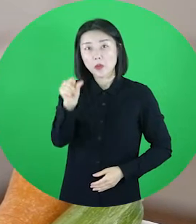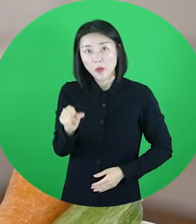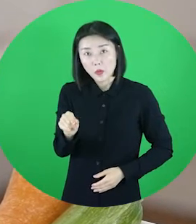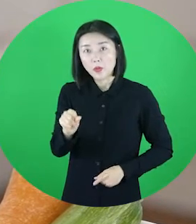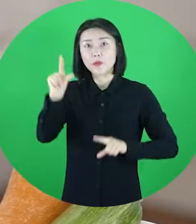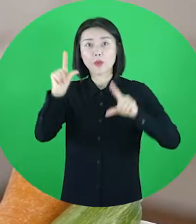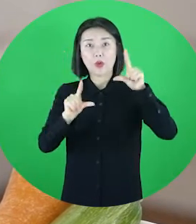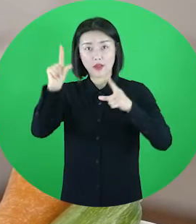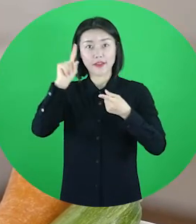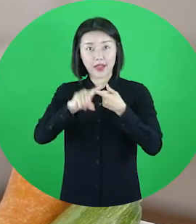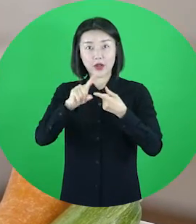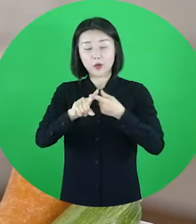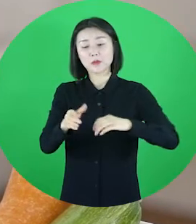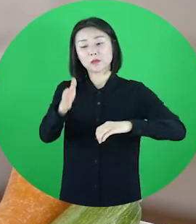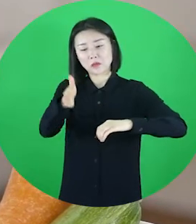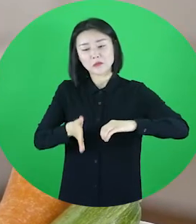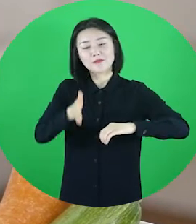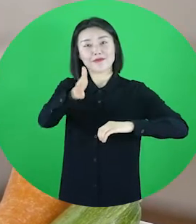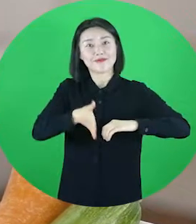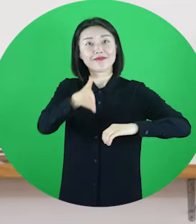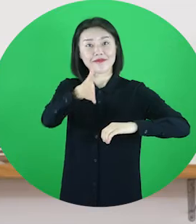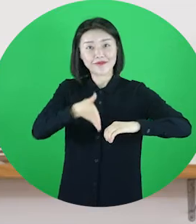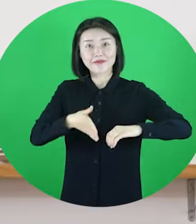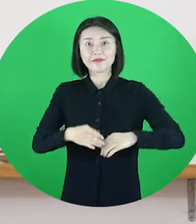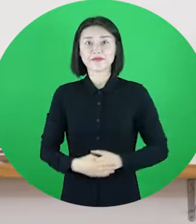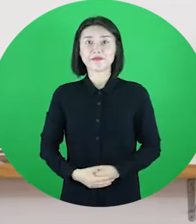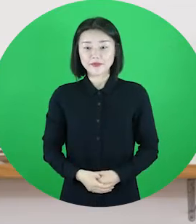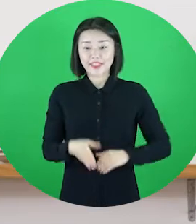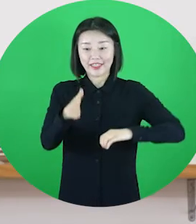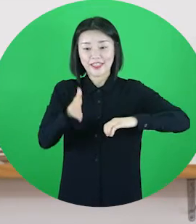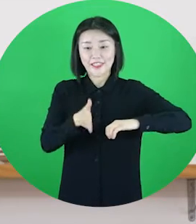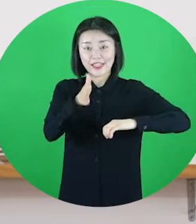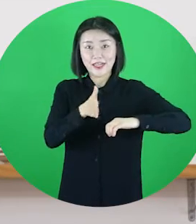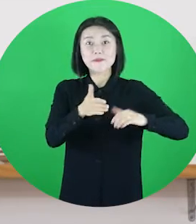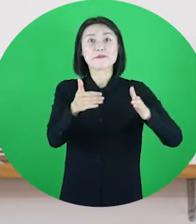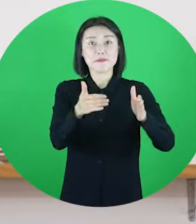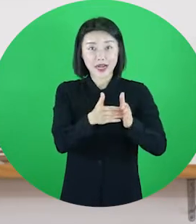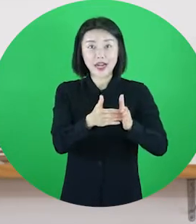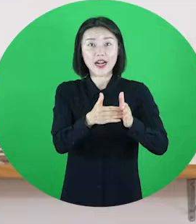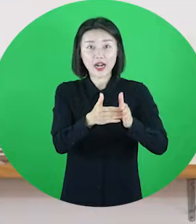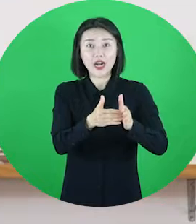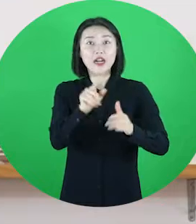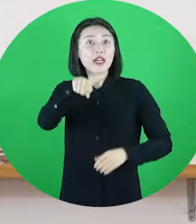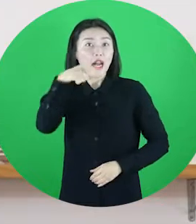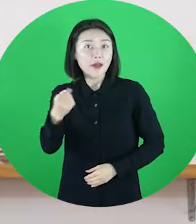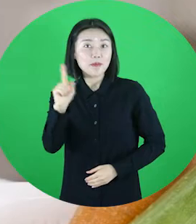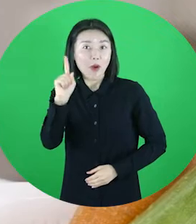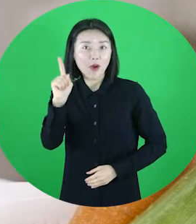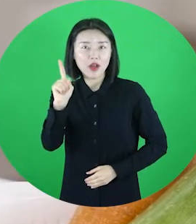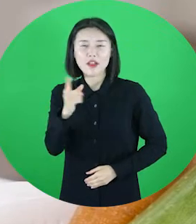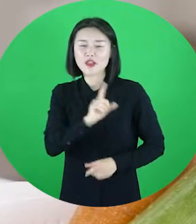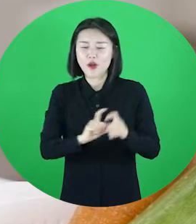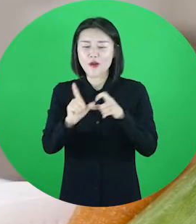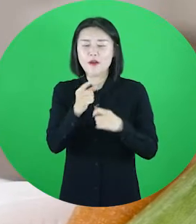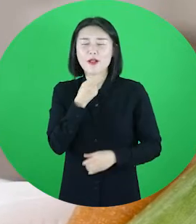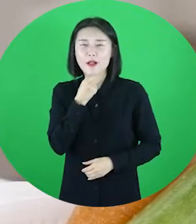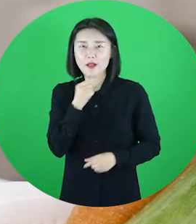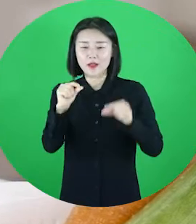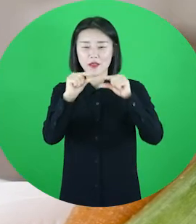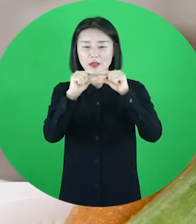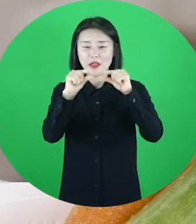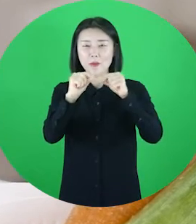자, 이렇게 길쭉하게 잘라진 햄을 이번에는 네모난 작은 조각으로 잘라줄 거예요. 이렇게